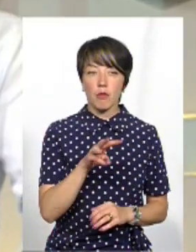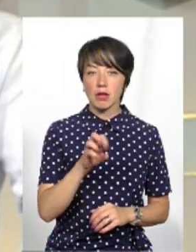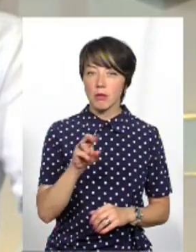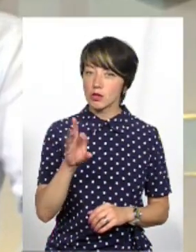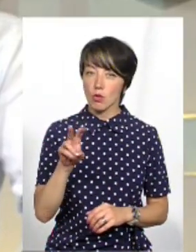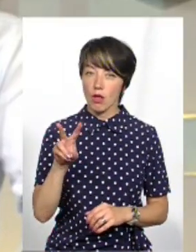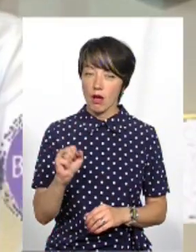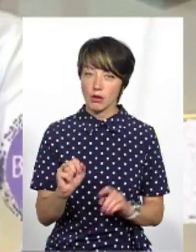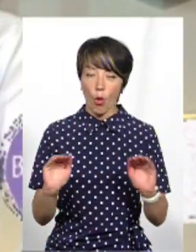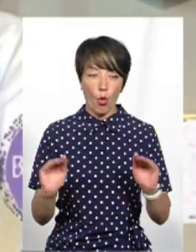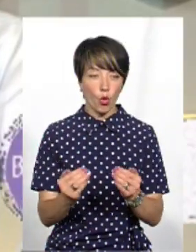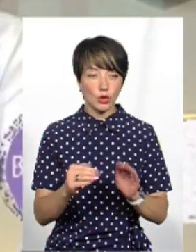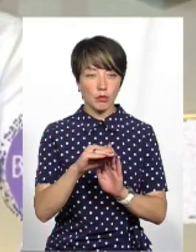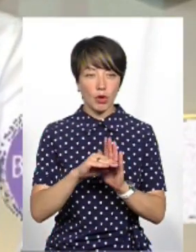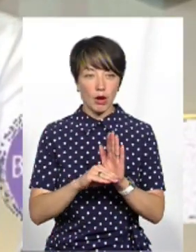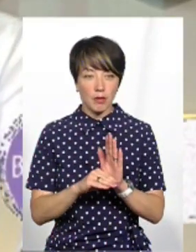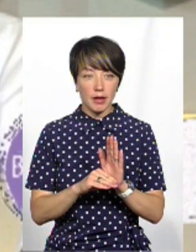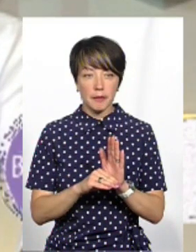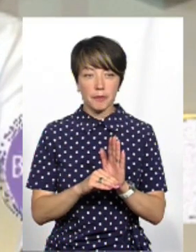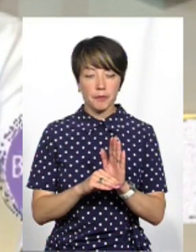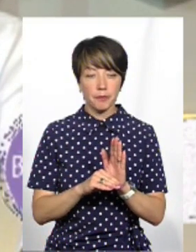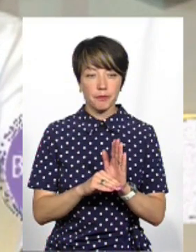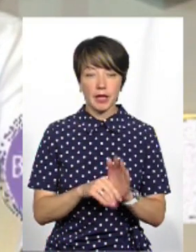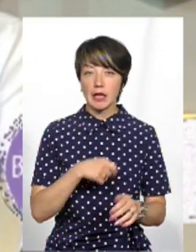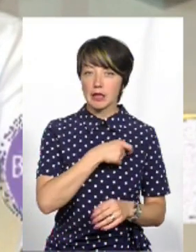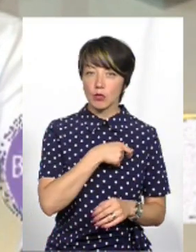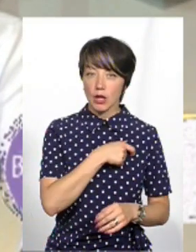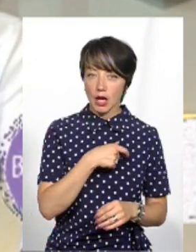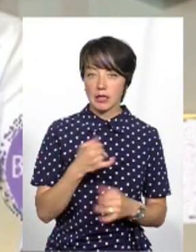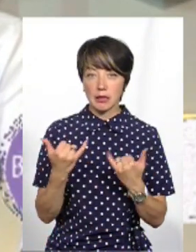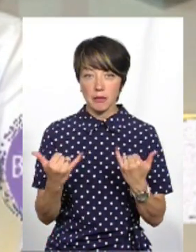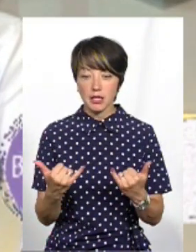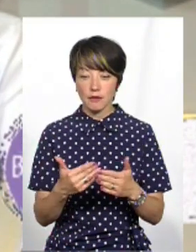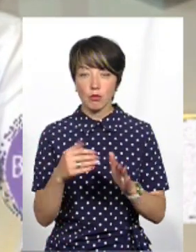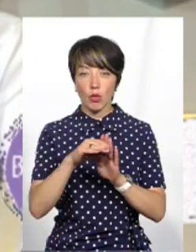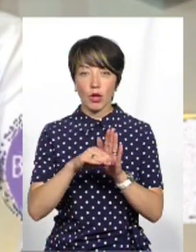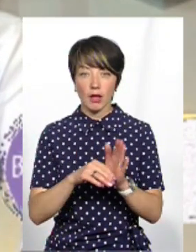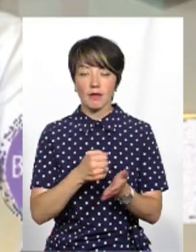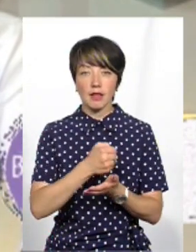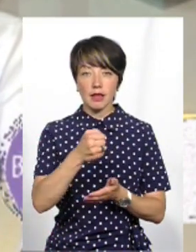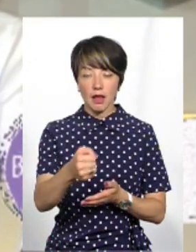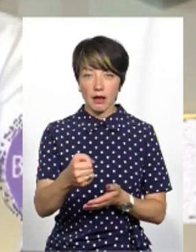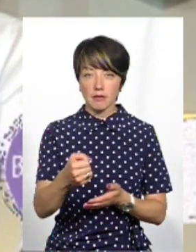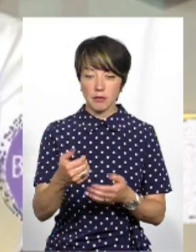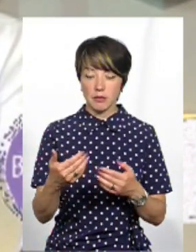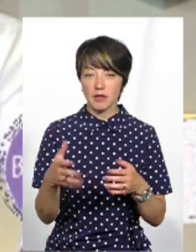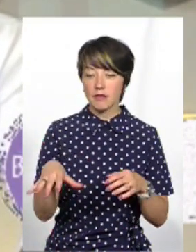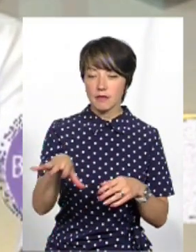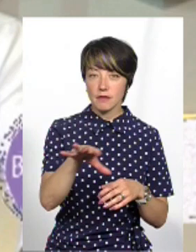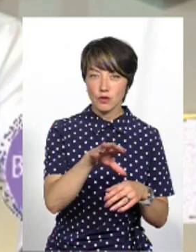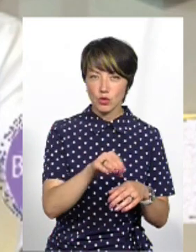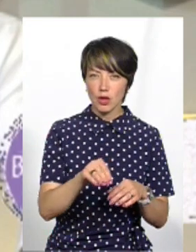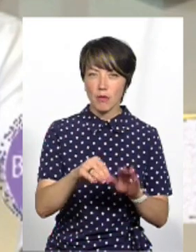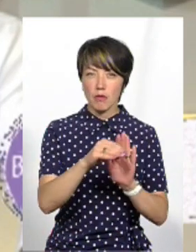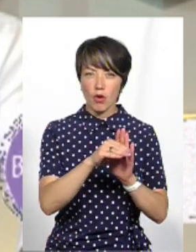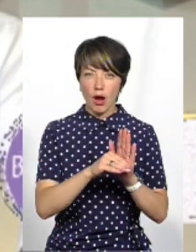нього найкоротша програма, тому що, що відрізняє ще програми депутатів, да, теперішніх, від програми кандидатів. Тобто, всюди програма